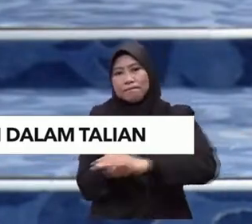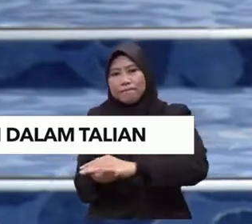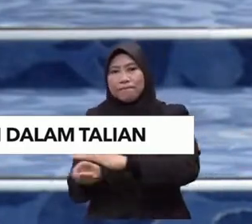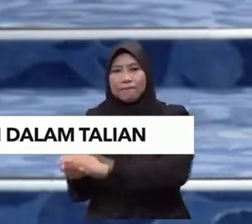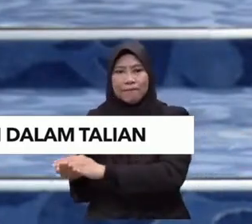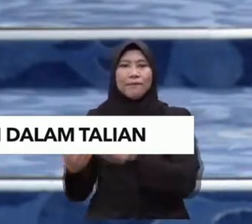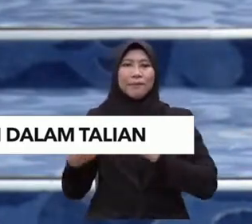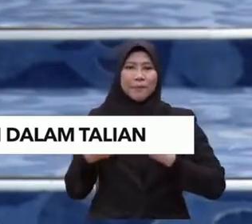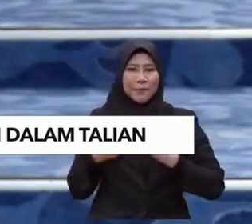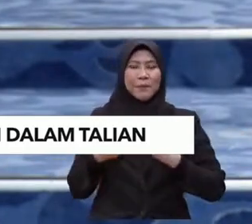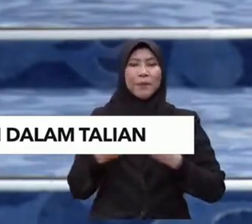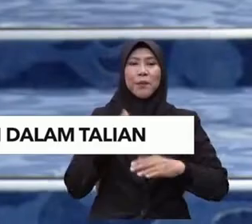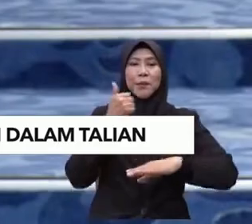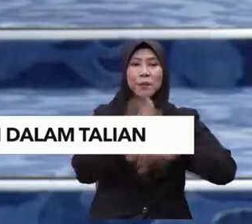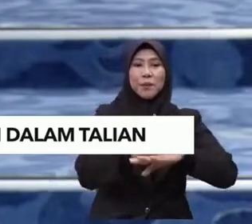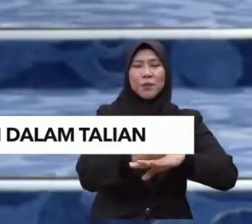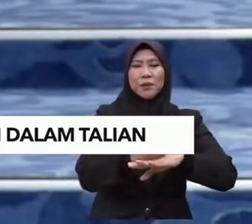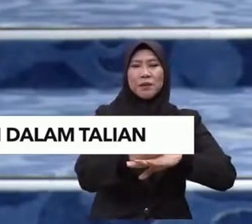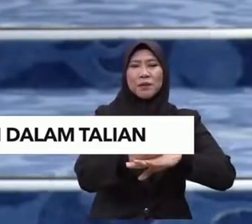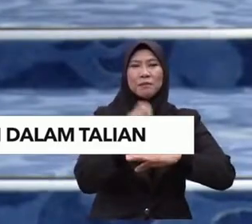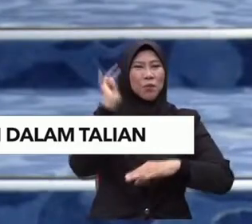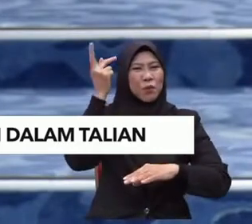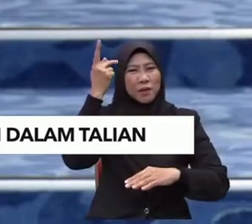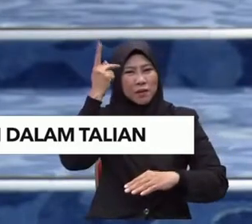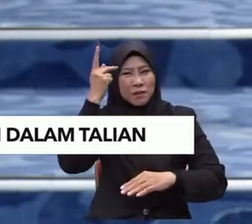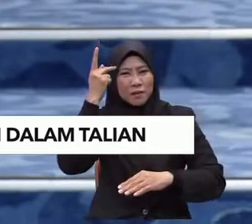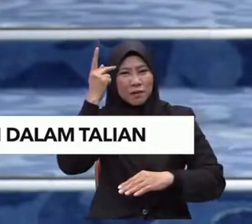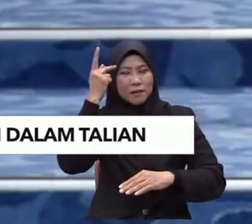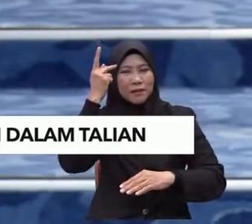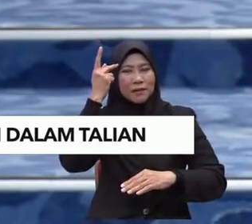dari situlah ujuknya tipis politik